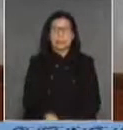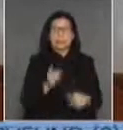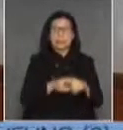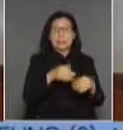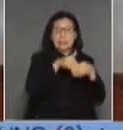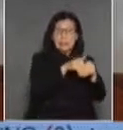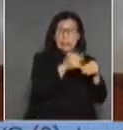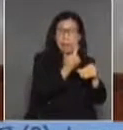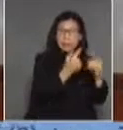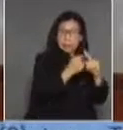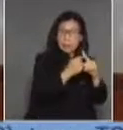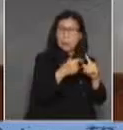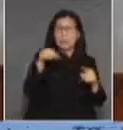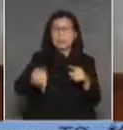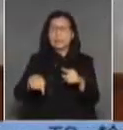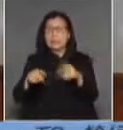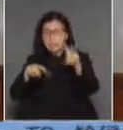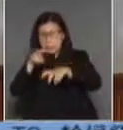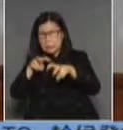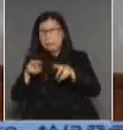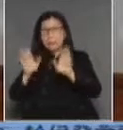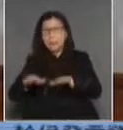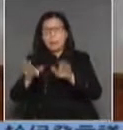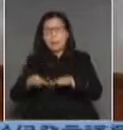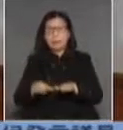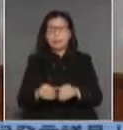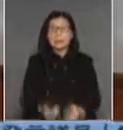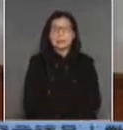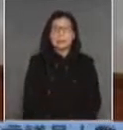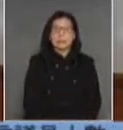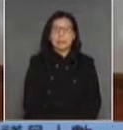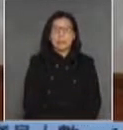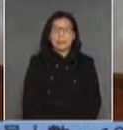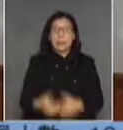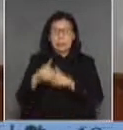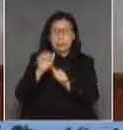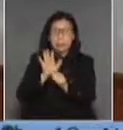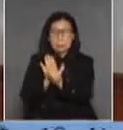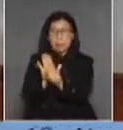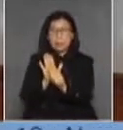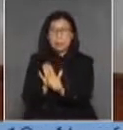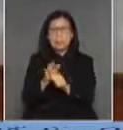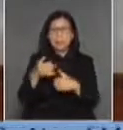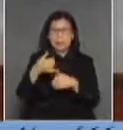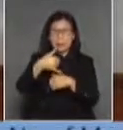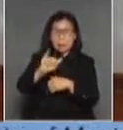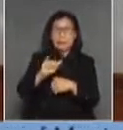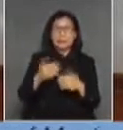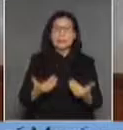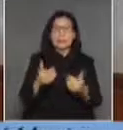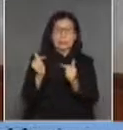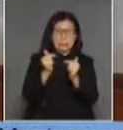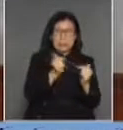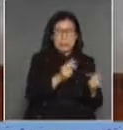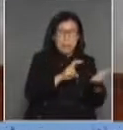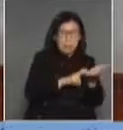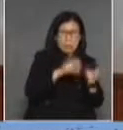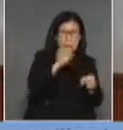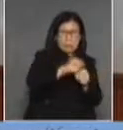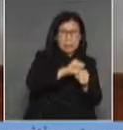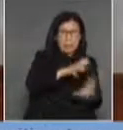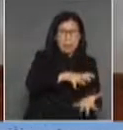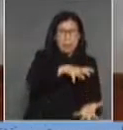申請個案。大量的免遣返申請個案不斷累積，衍生